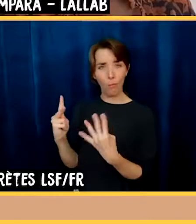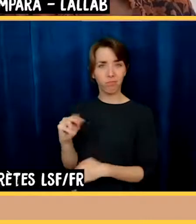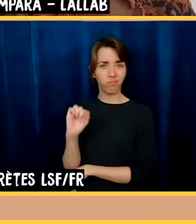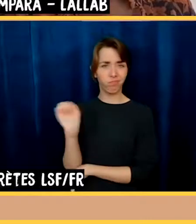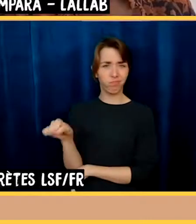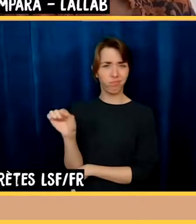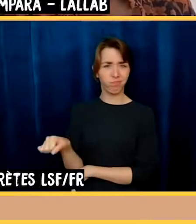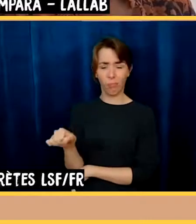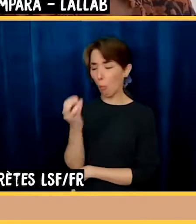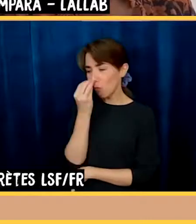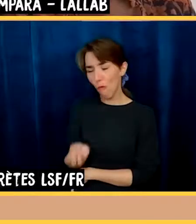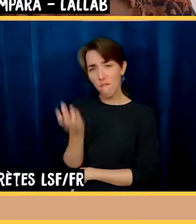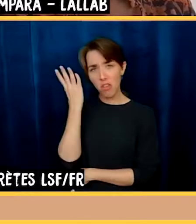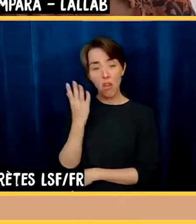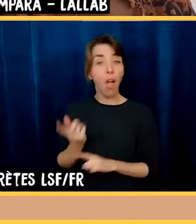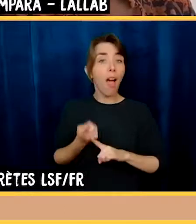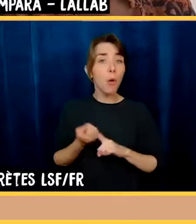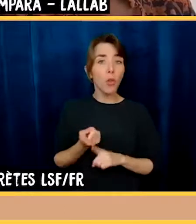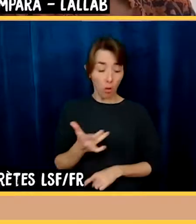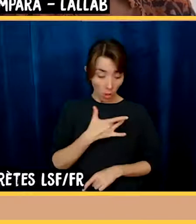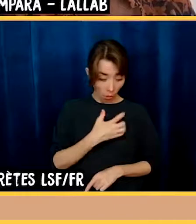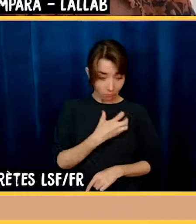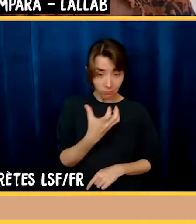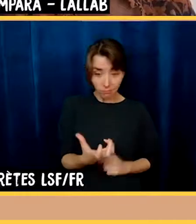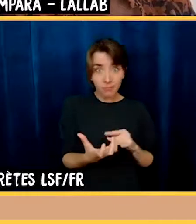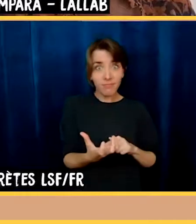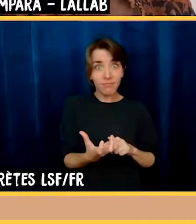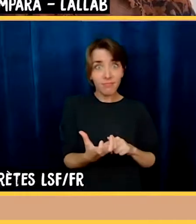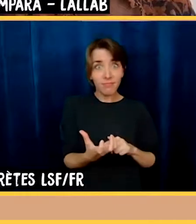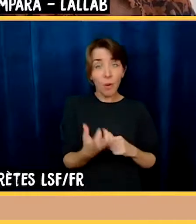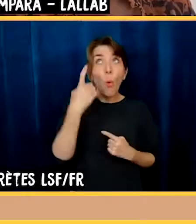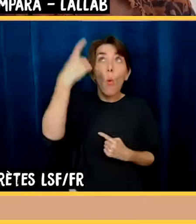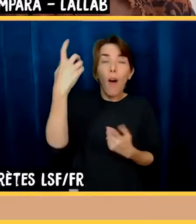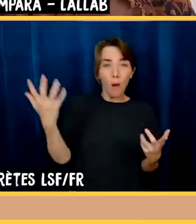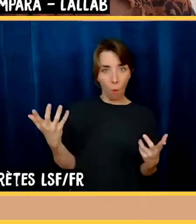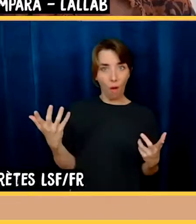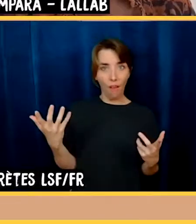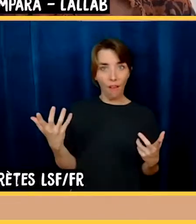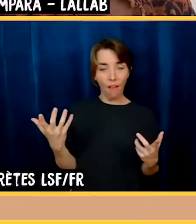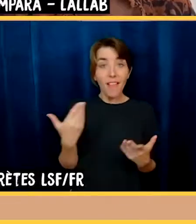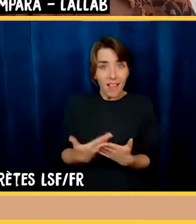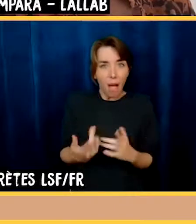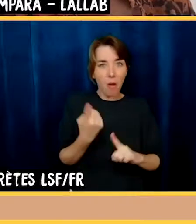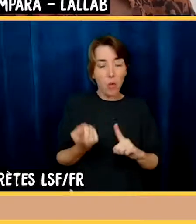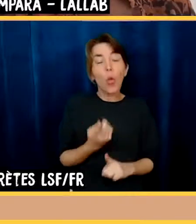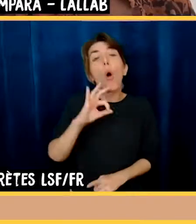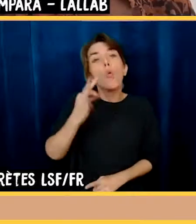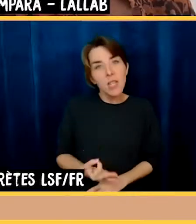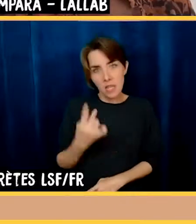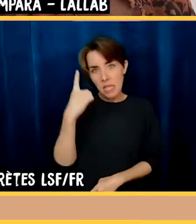pour nous, c'est ce qu'on a à l'intérieur du cœur et ce en quoi on croit, en fait, ce qui est rationnel. Et je sais que c'est très dur de dépasser